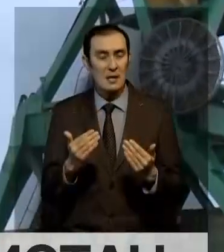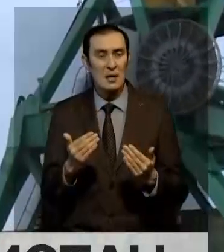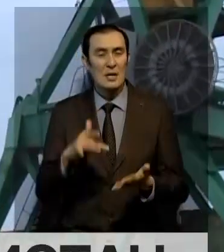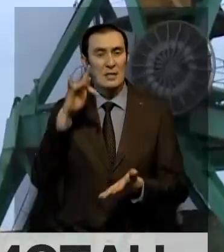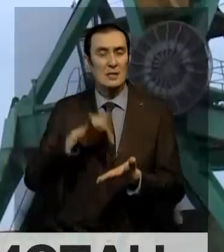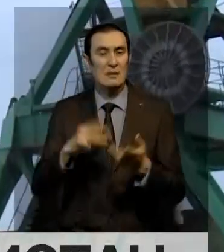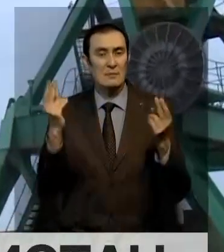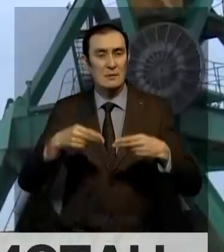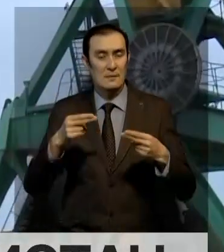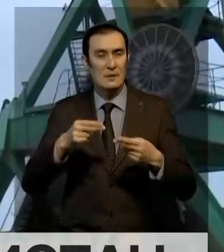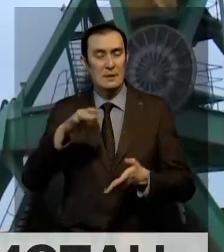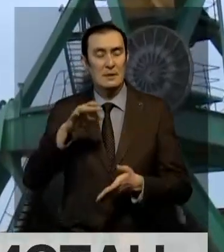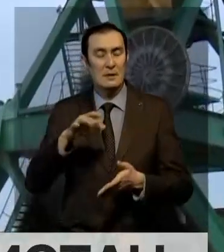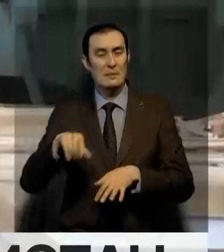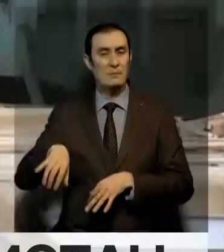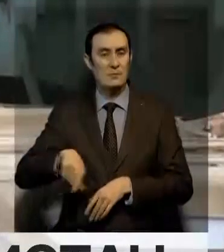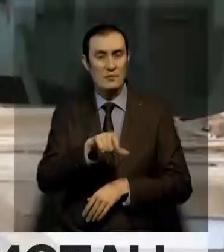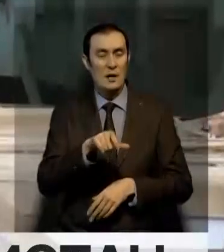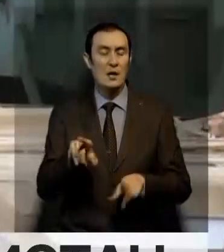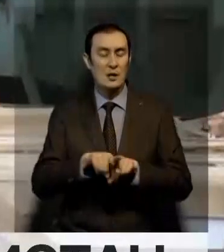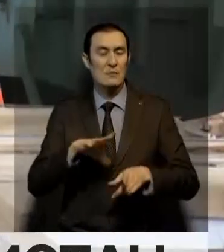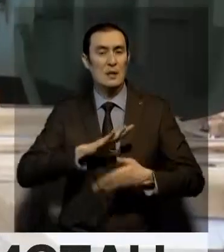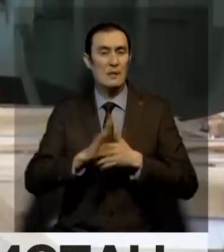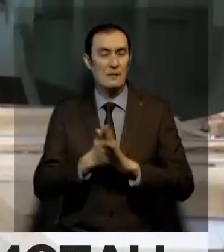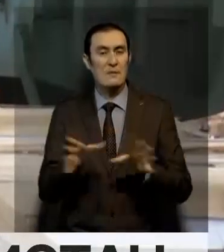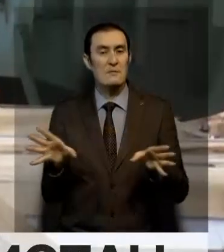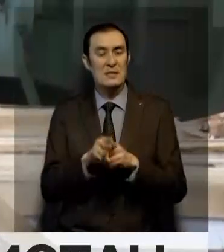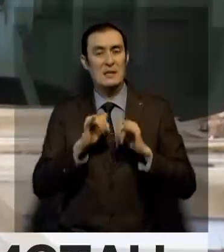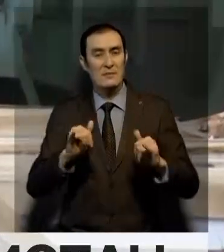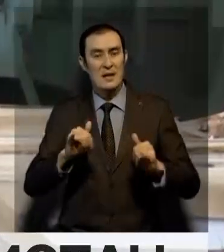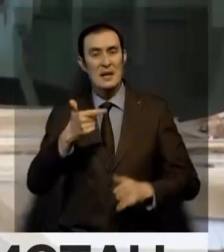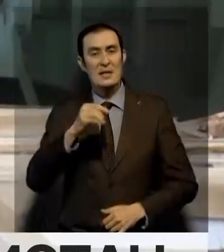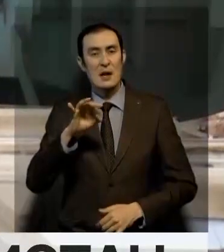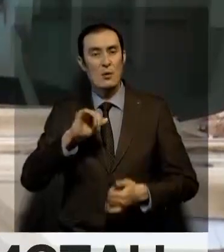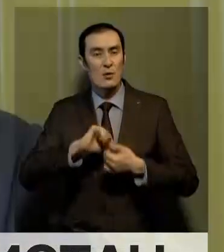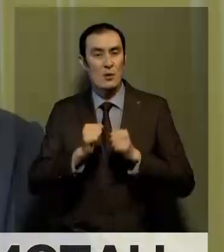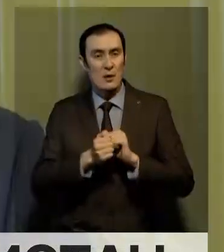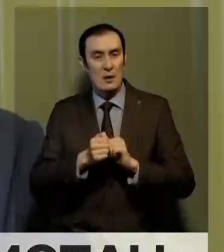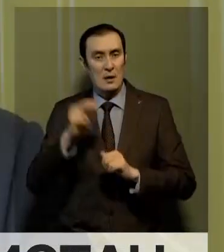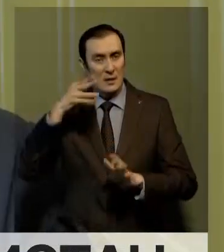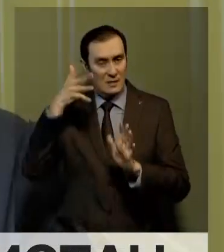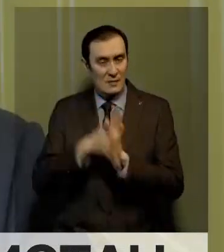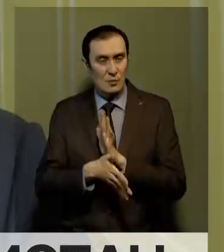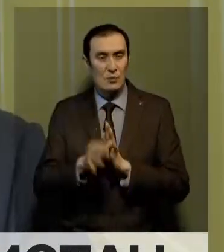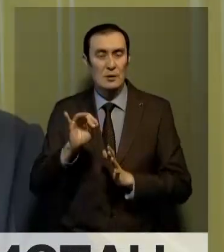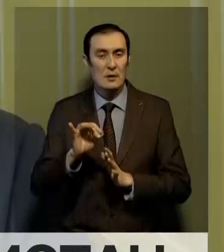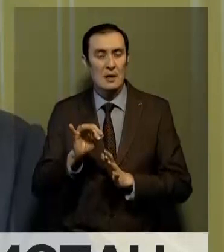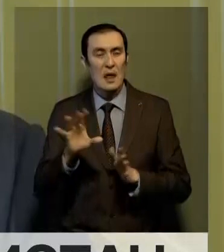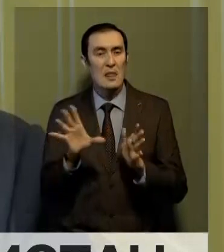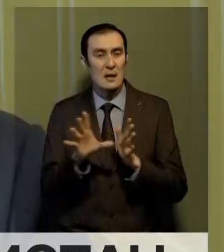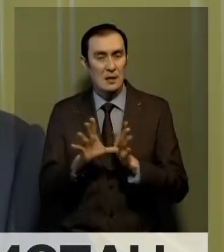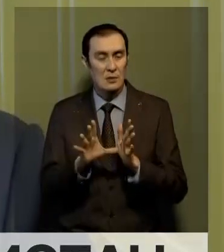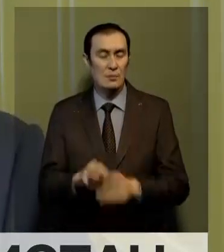мультимодальный транспортно-логистический центр. Договорились стороны вместе развивать геологоразведку и энергетику. Рассматриваем